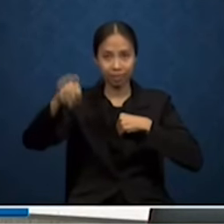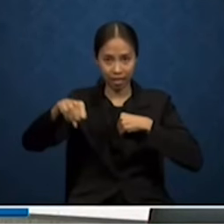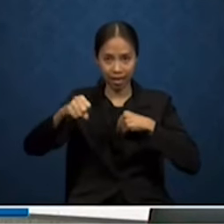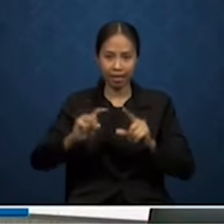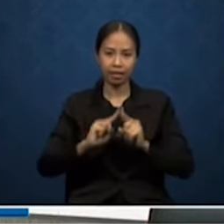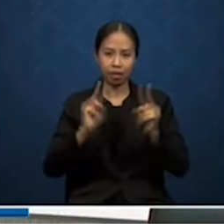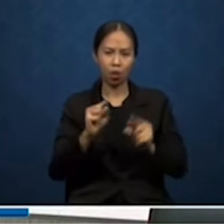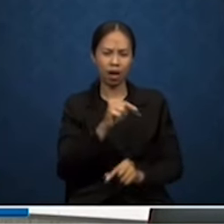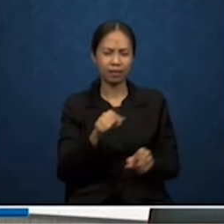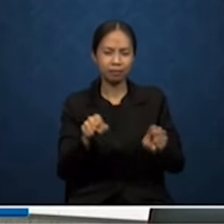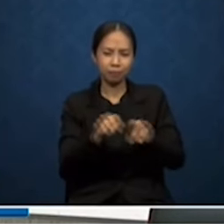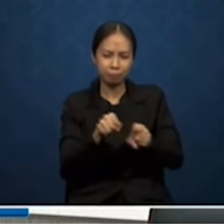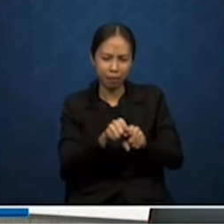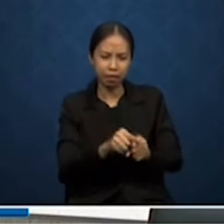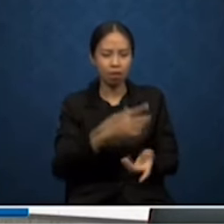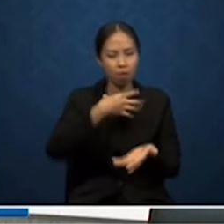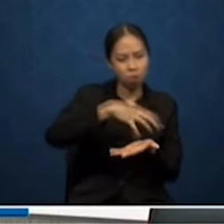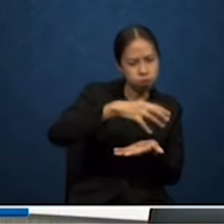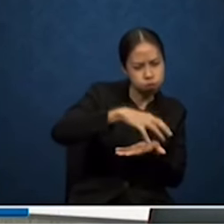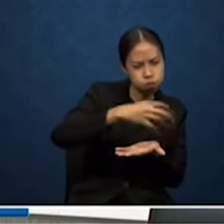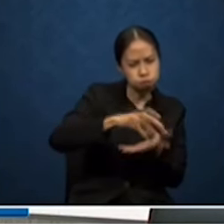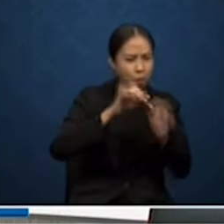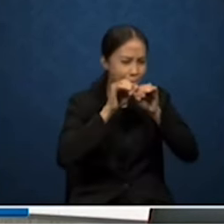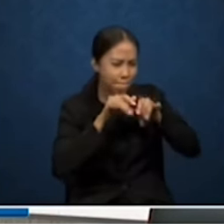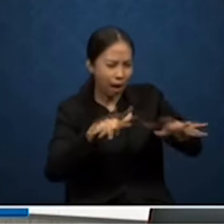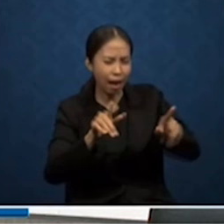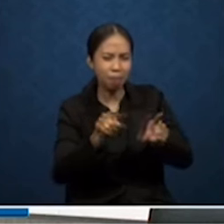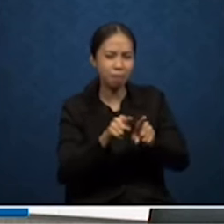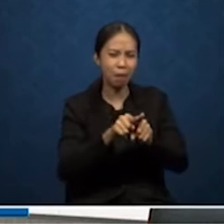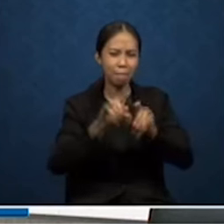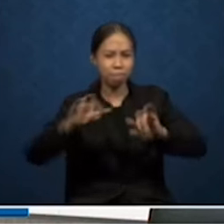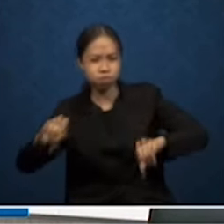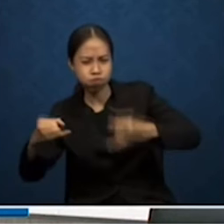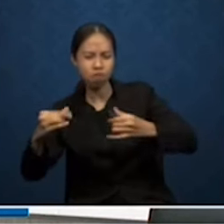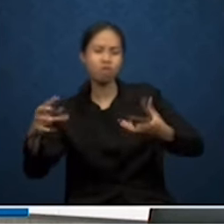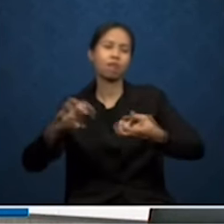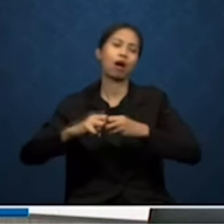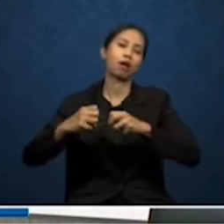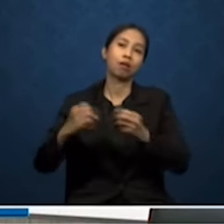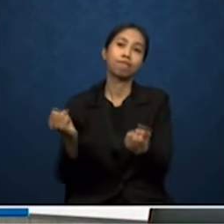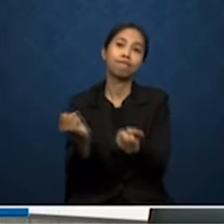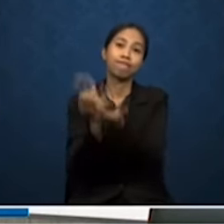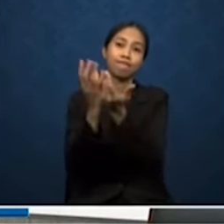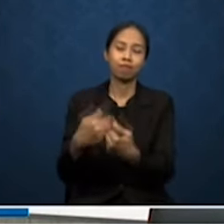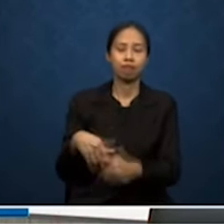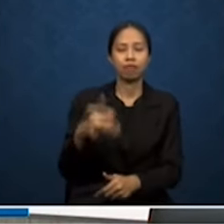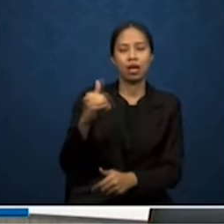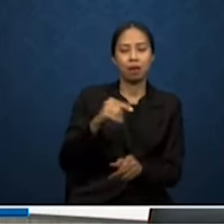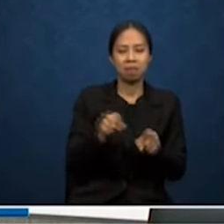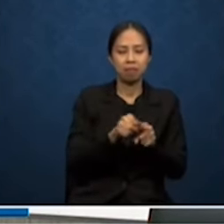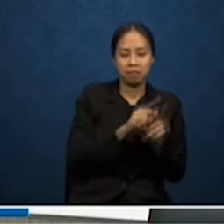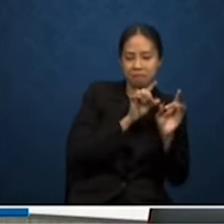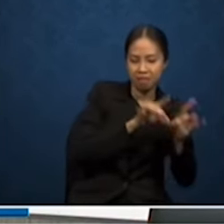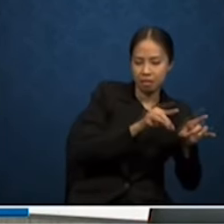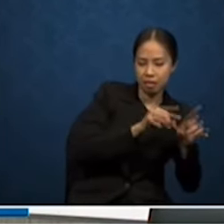ไปสร้างกระแสหรือเงื่อนไขทำให้เกิดการตอบโต้ด้วยความรุนแรงไม่ว่าจะเกิดจากการยั่วยุของฝ่าย